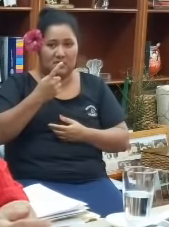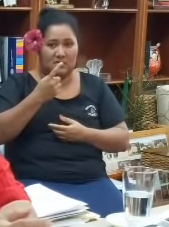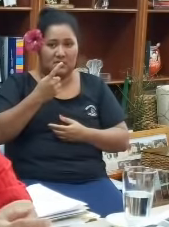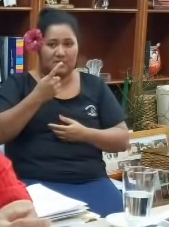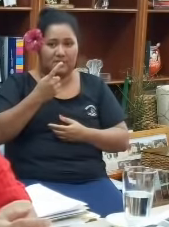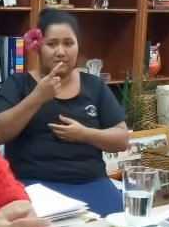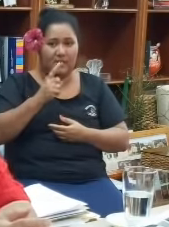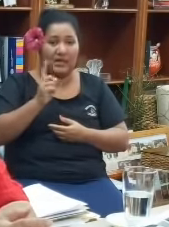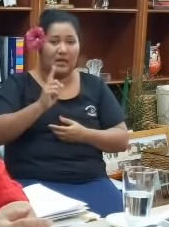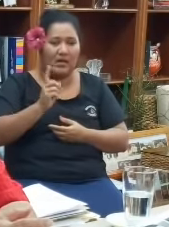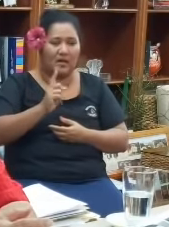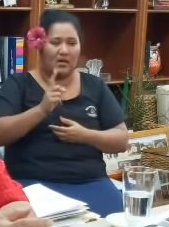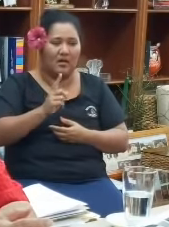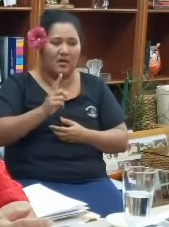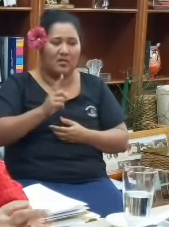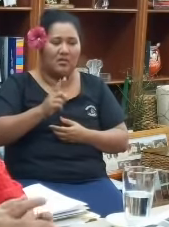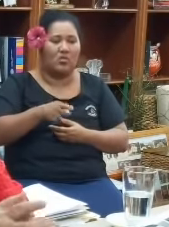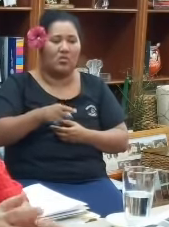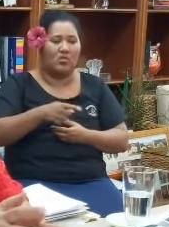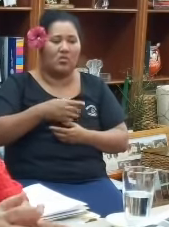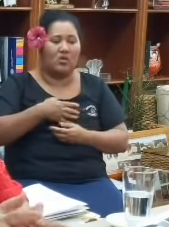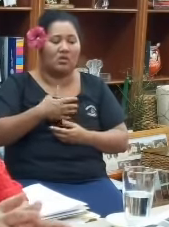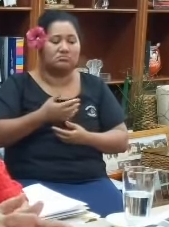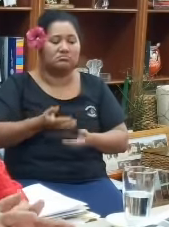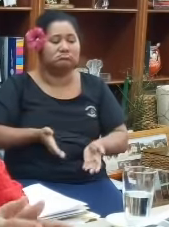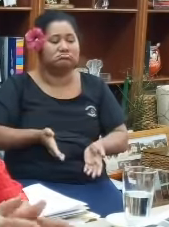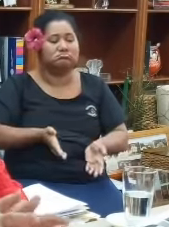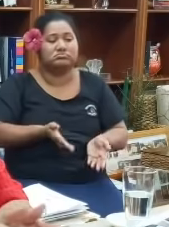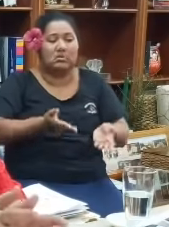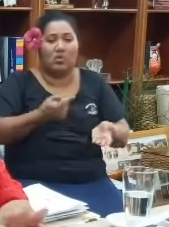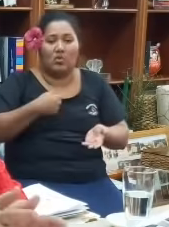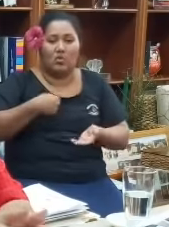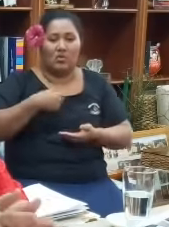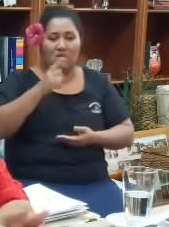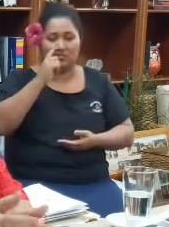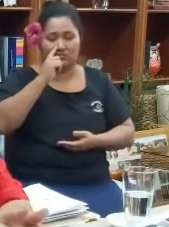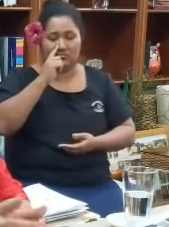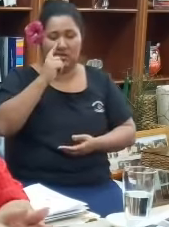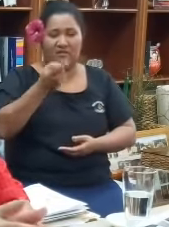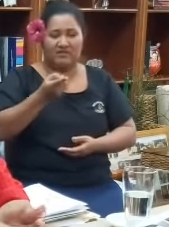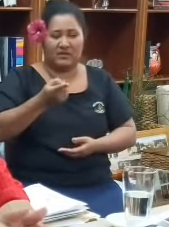wa pule lo wola a so wa ko ale aya